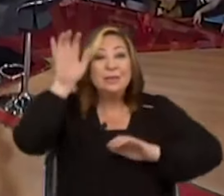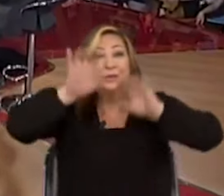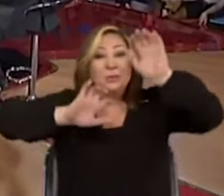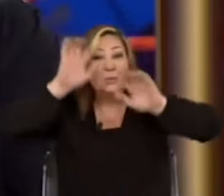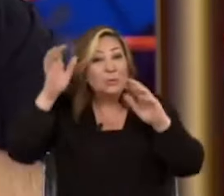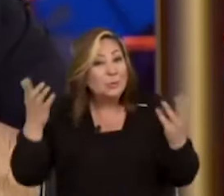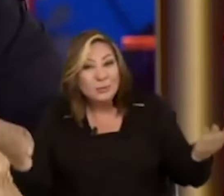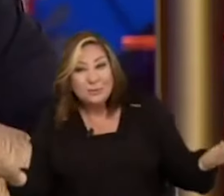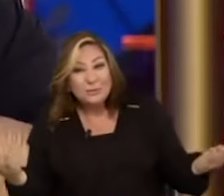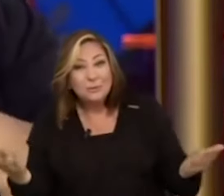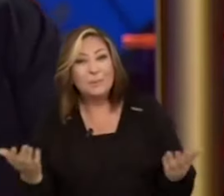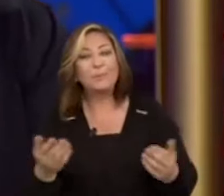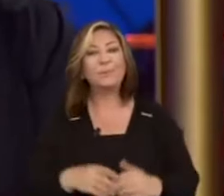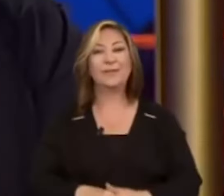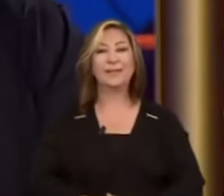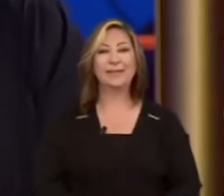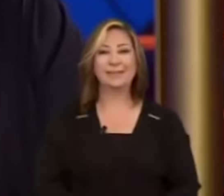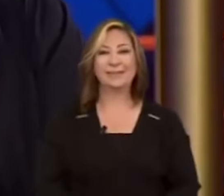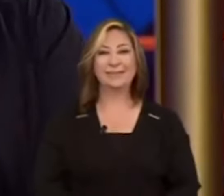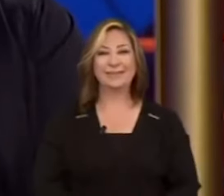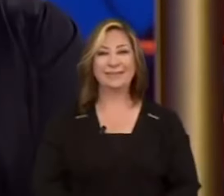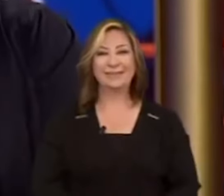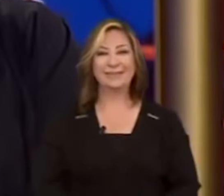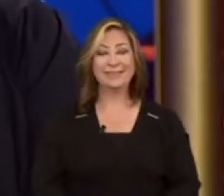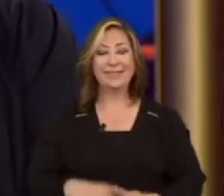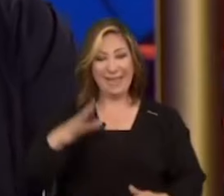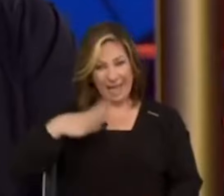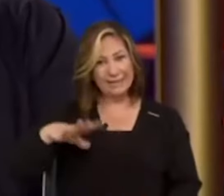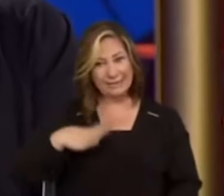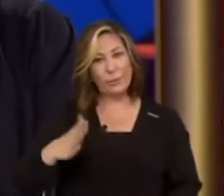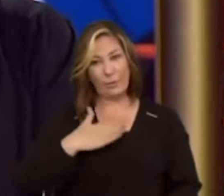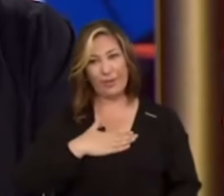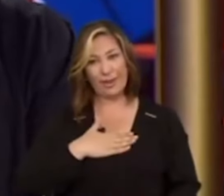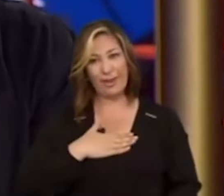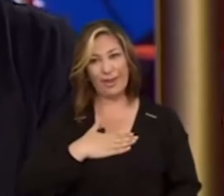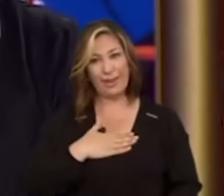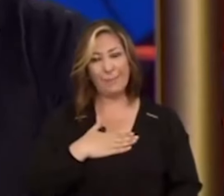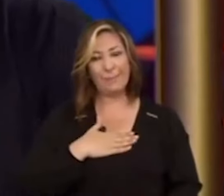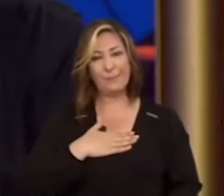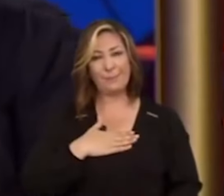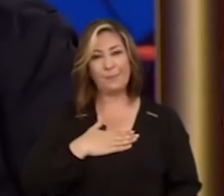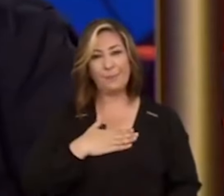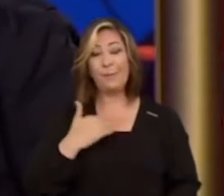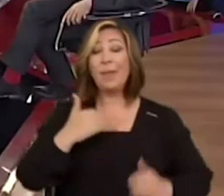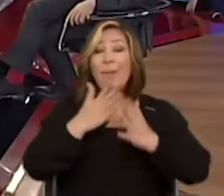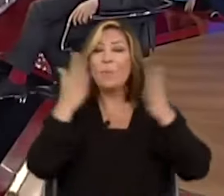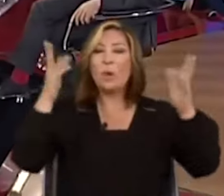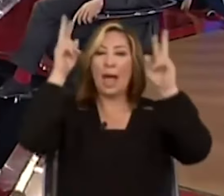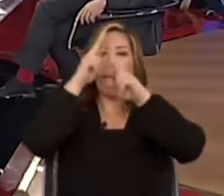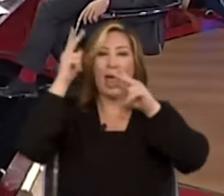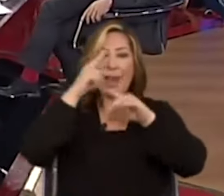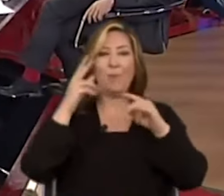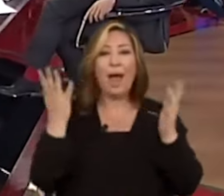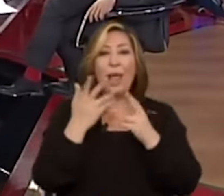çıkıyorsun? Ya şimdi istiyorum ki mesela benim en büyük hayalim,